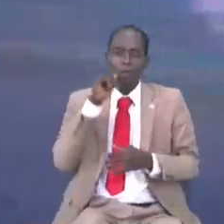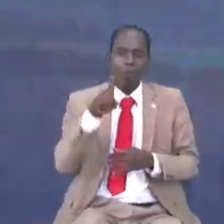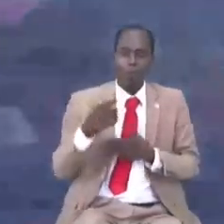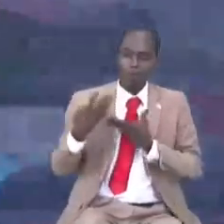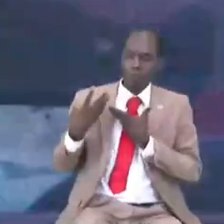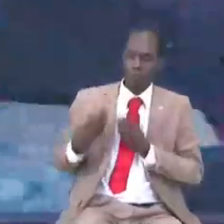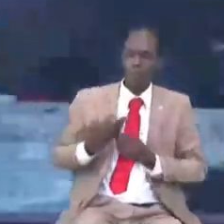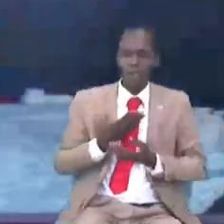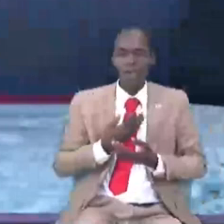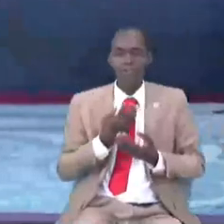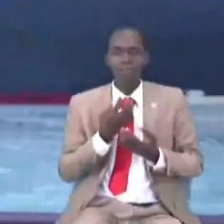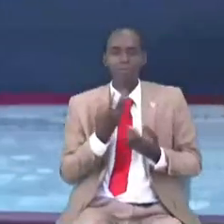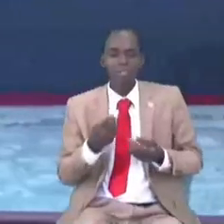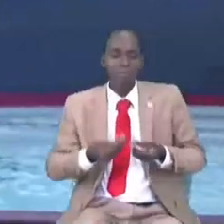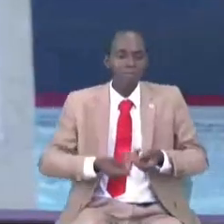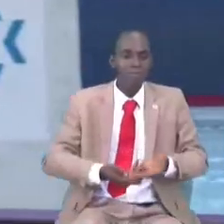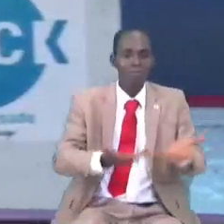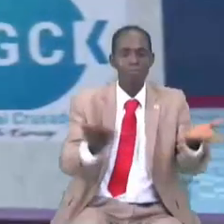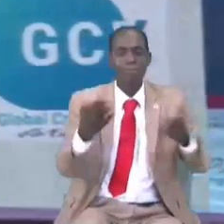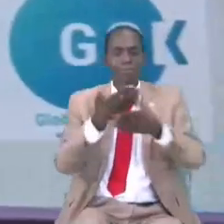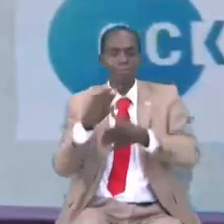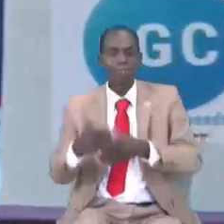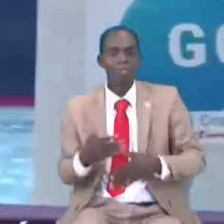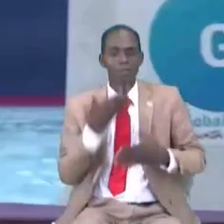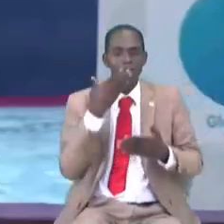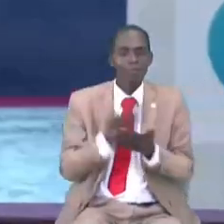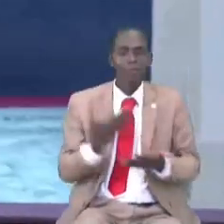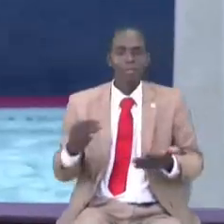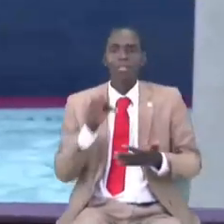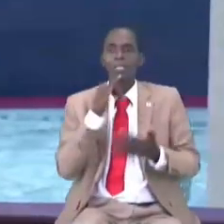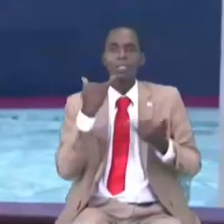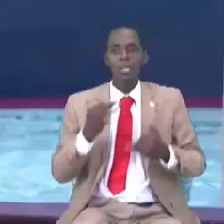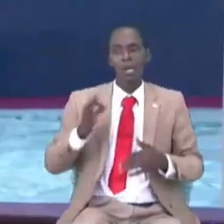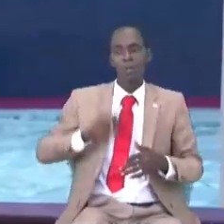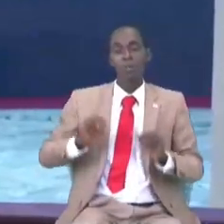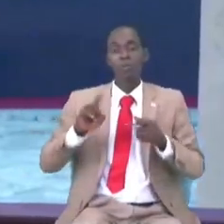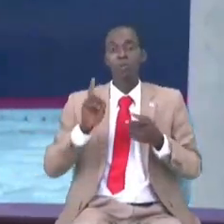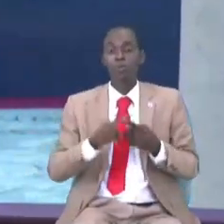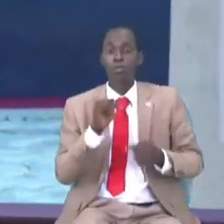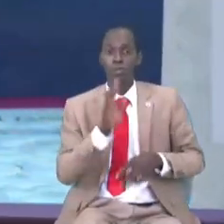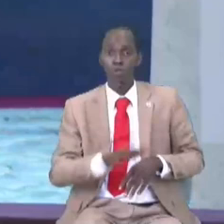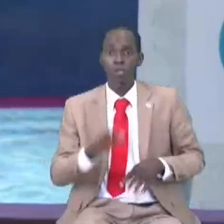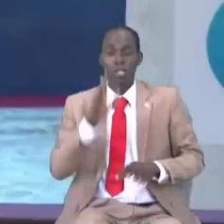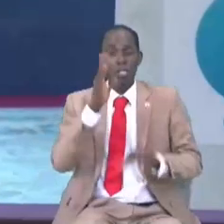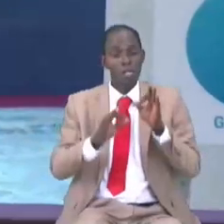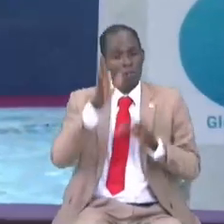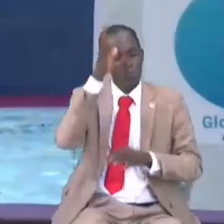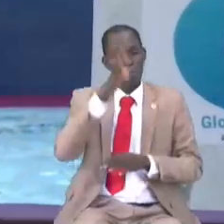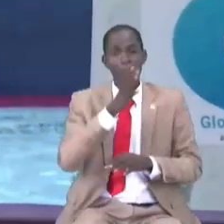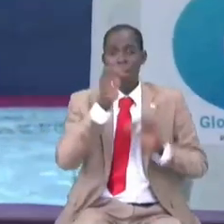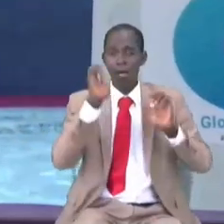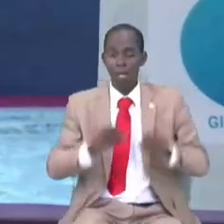Et profitable à ses enfants, si papa peut changer, maman peut changer. Je pense que moi-même, je dois être raisonnable. Je vais suivre papa et